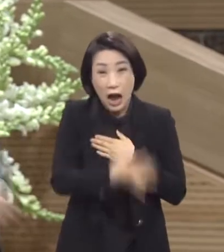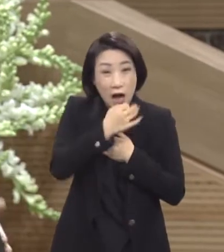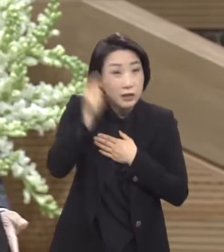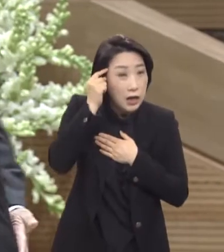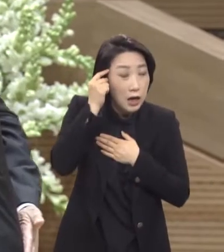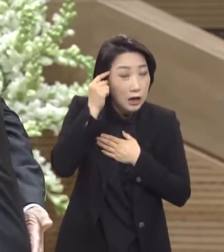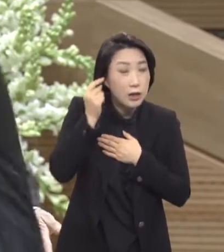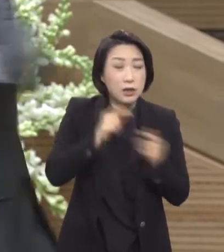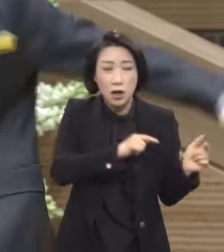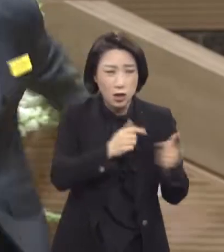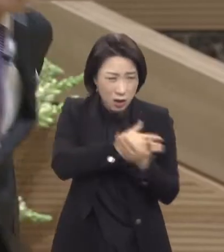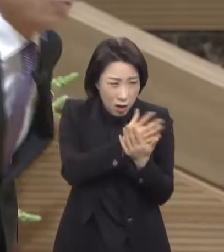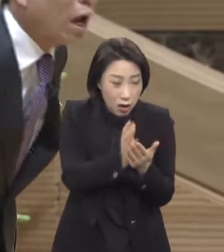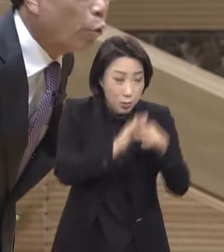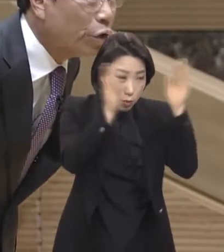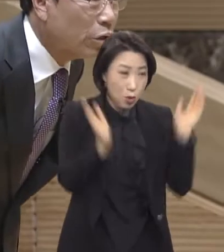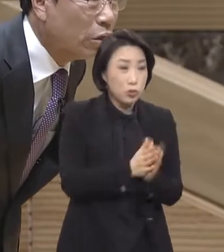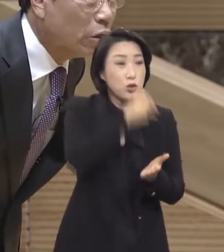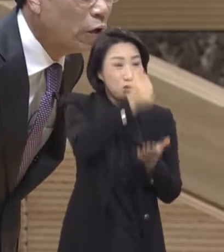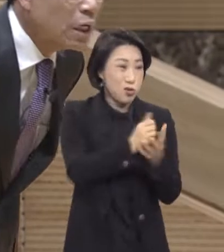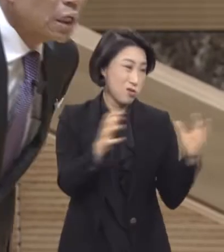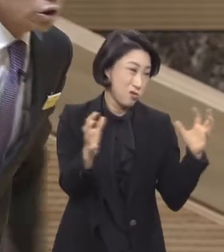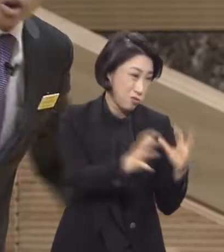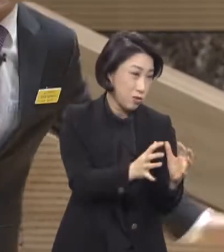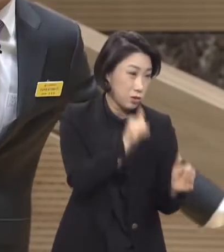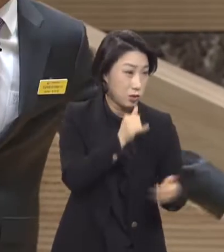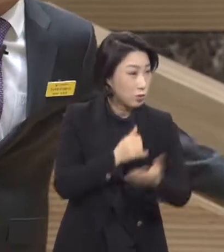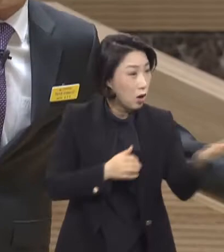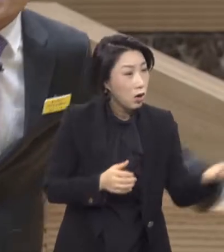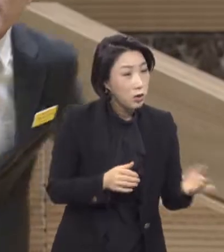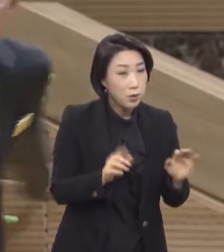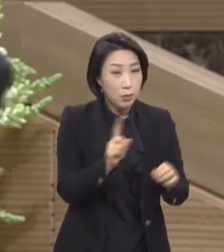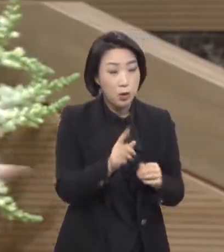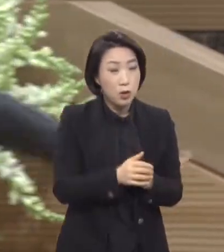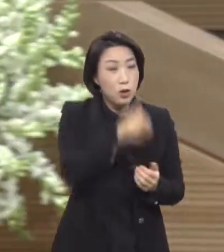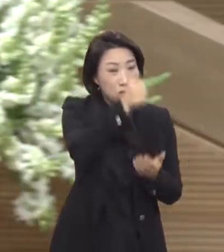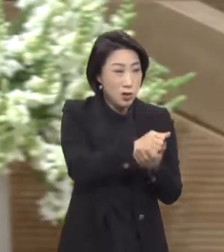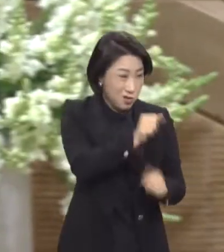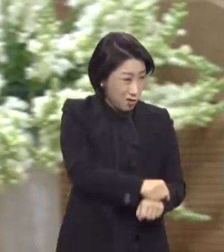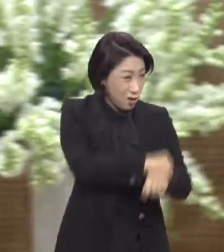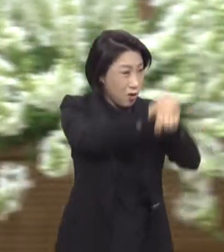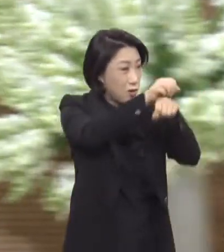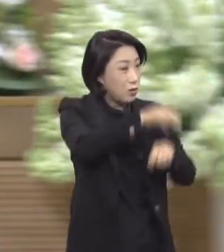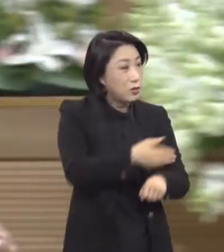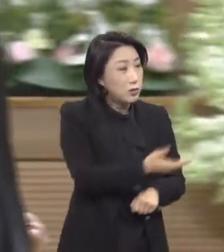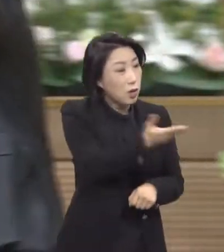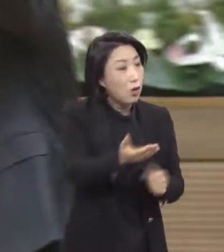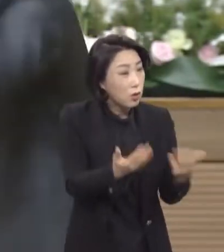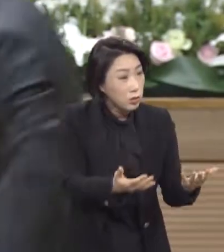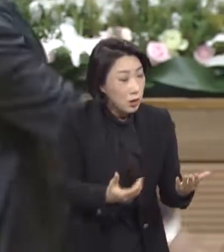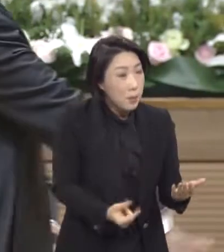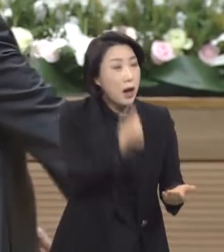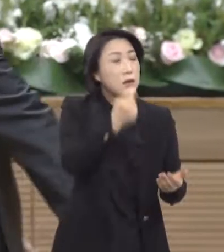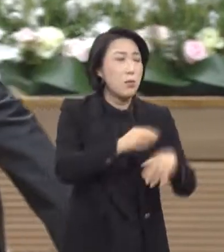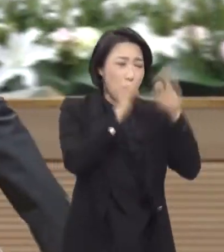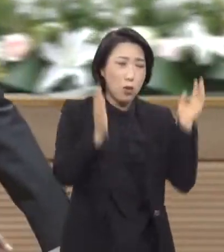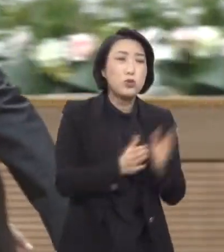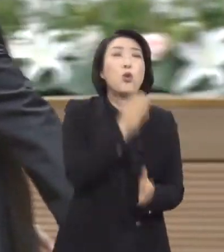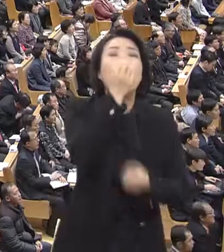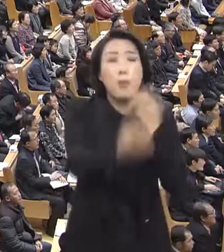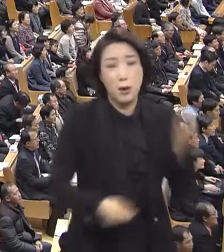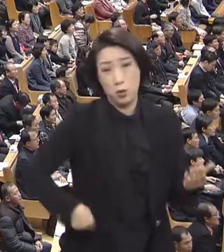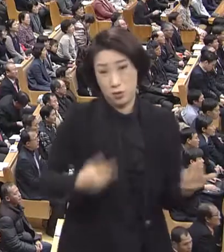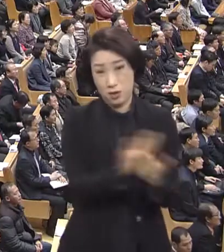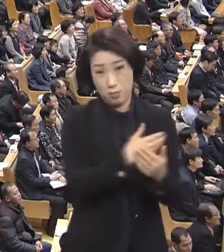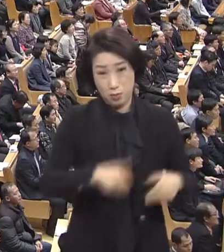사고와 다 죄로 도배하고 있어. 너에게는 죄의 창고여. 네 인생을 빨리 털어놔 살고